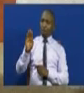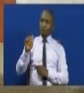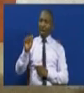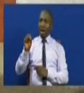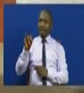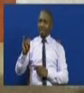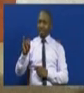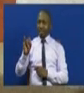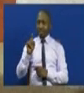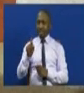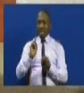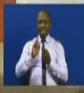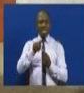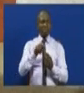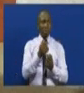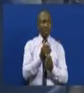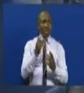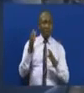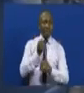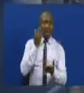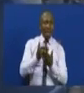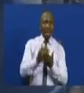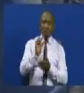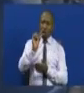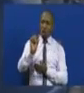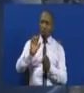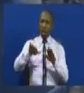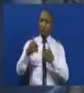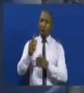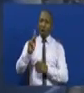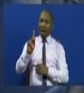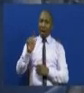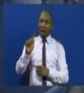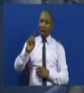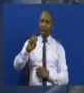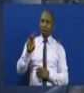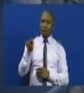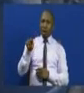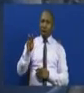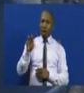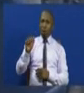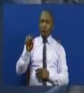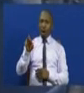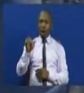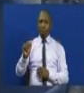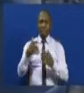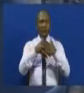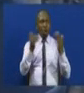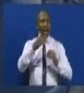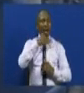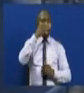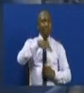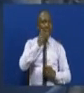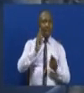kile kivumbasi kidogo au kashwagara au mwendogo. kwa lugha za kikabila kwa